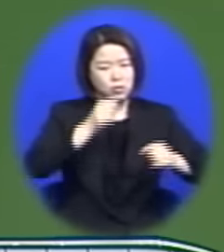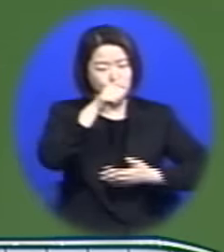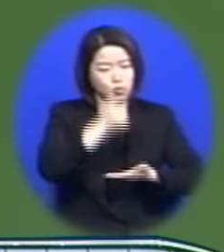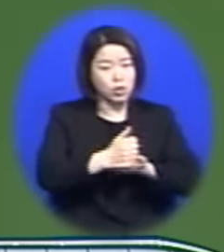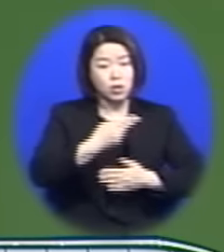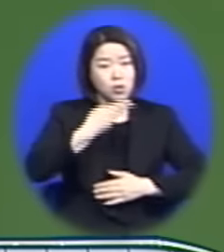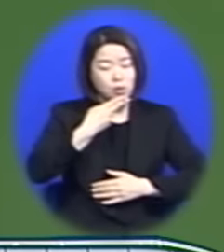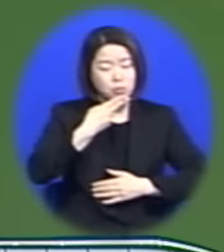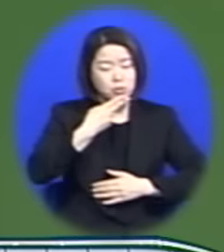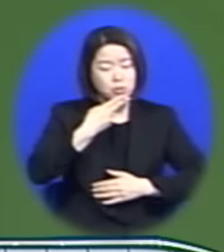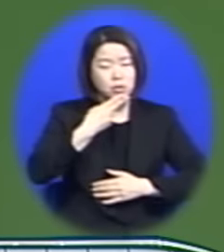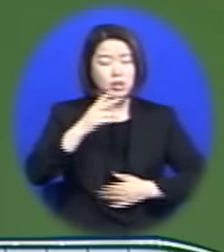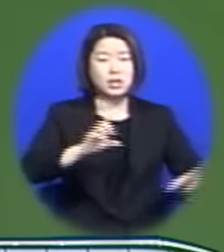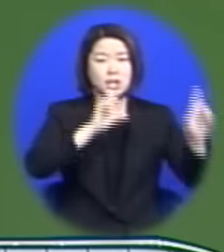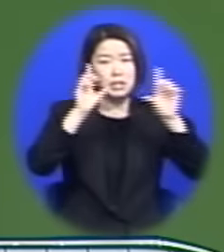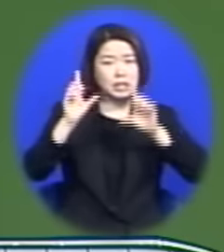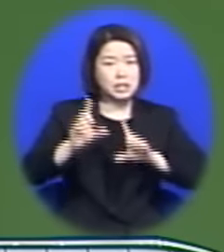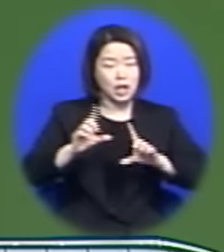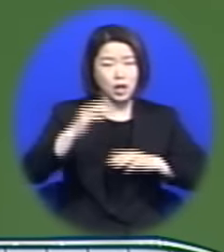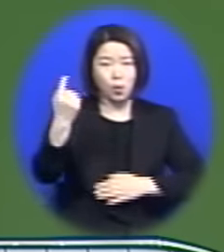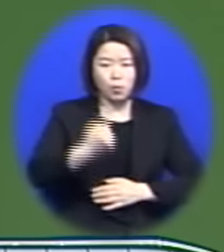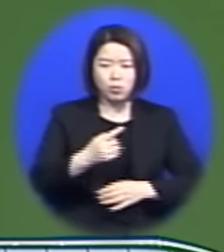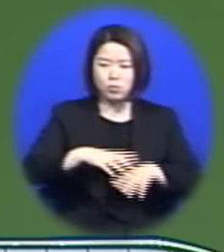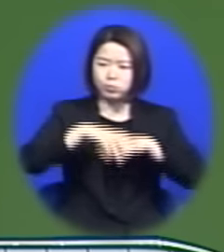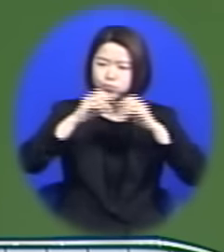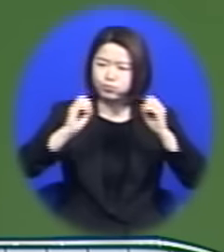깨끗하게 살아온 것이 허사라